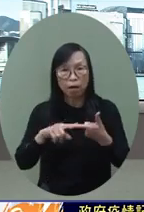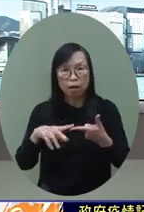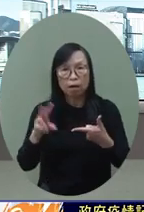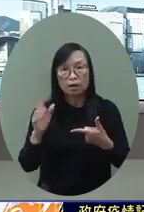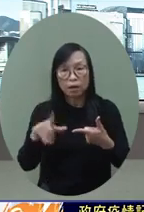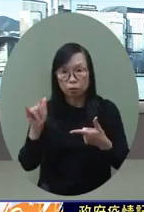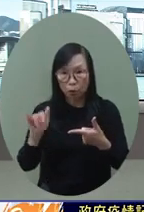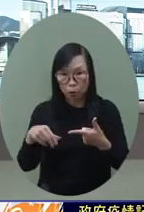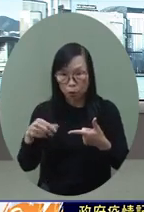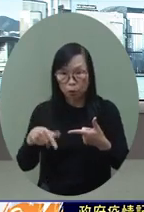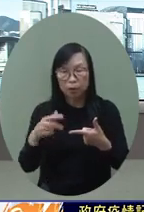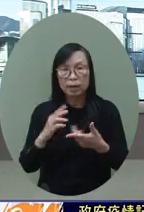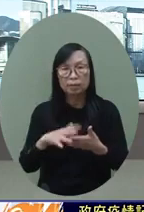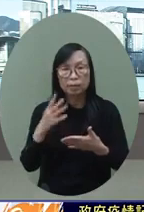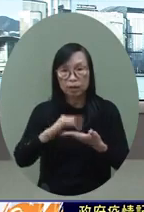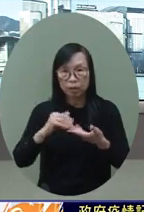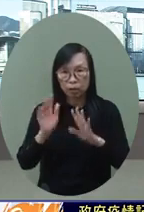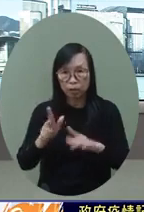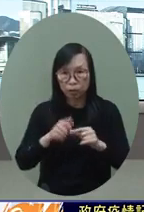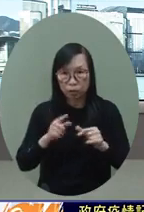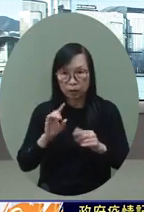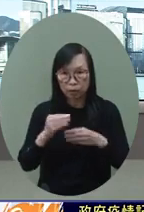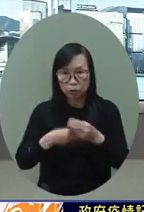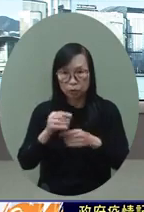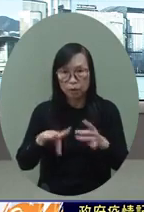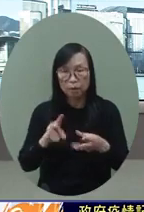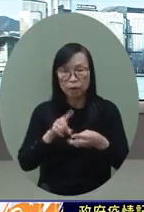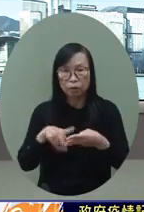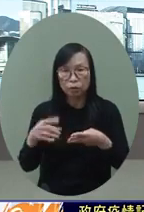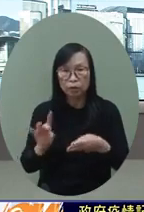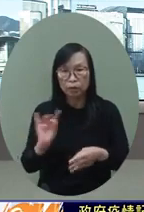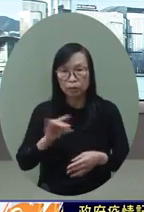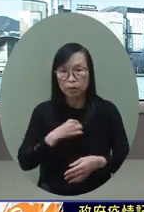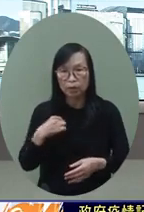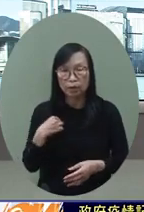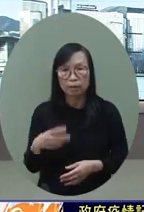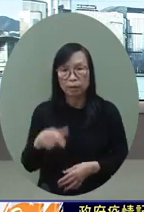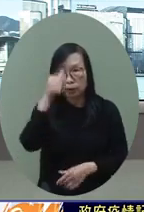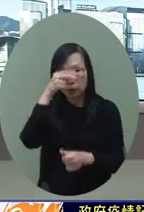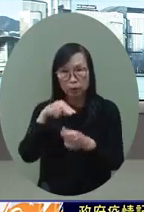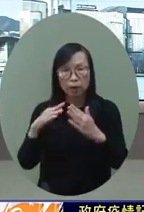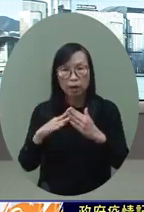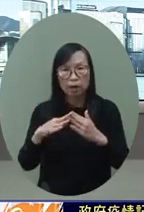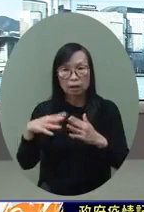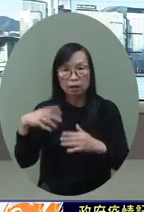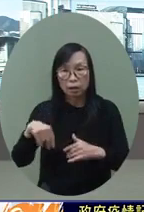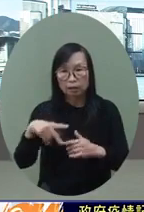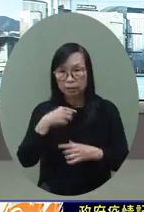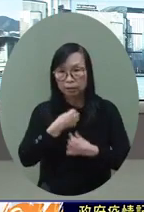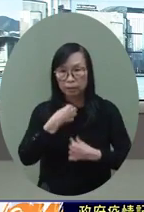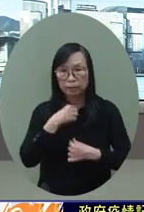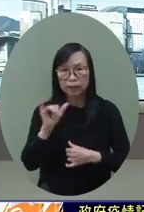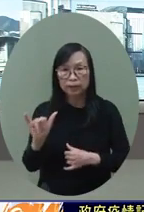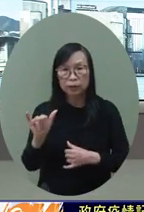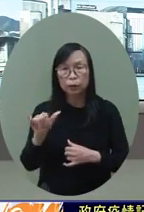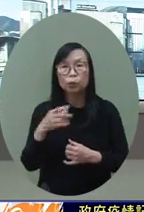義醫生，衛生署衛生防護中心傳染病處主任張竹君醫生，醫院管理局總行政經理余慧